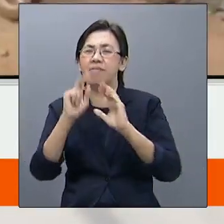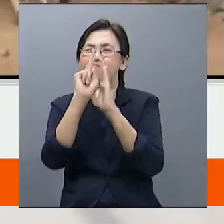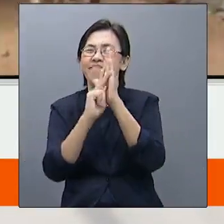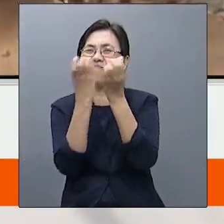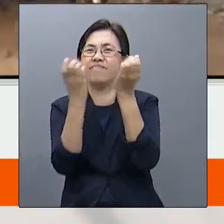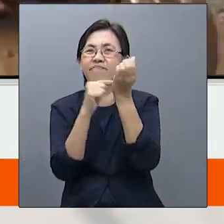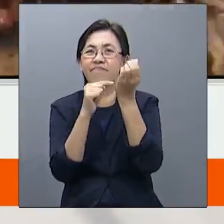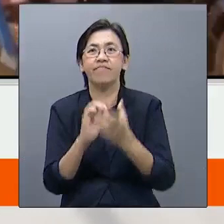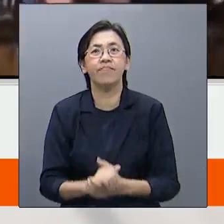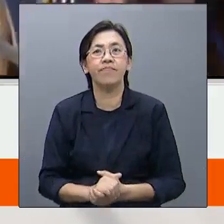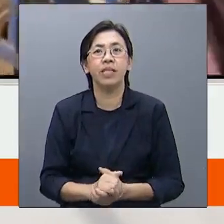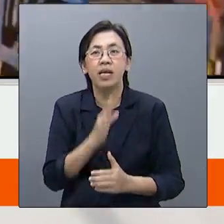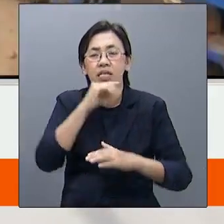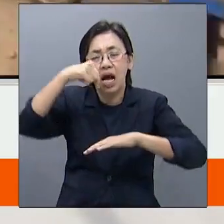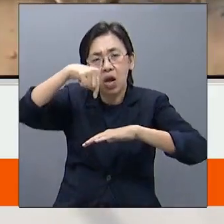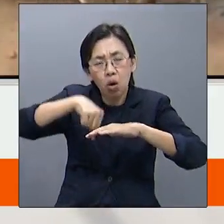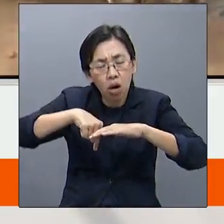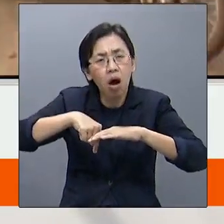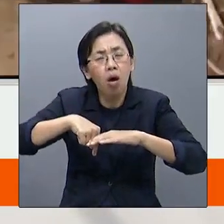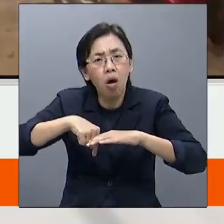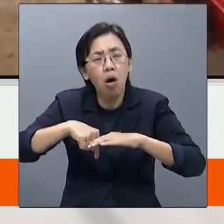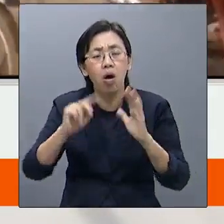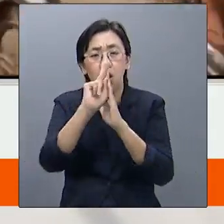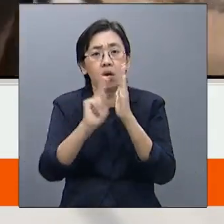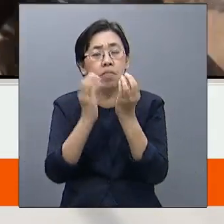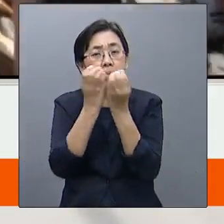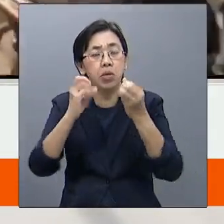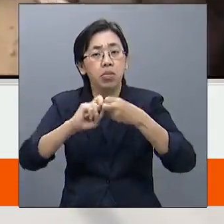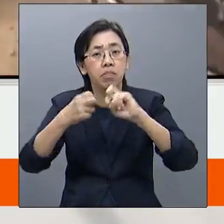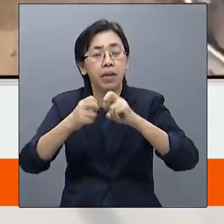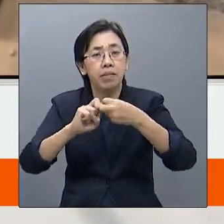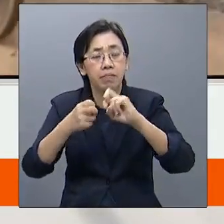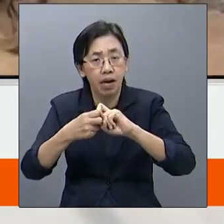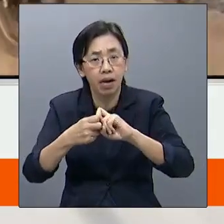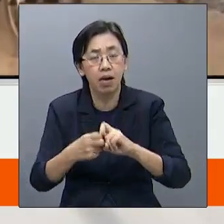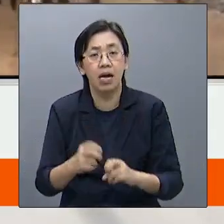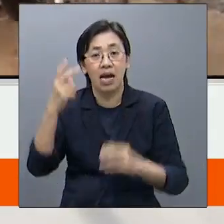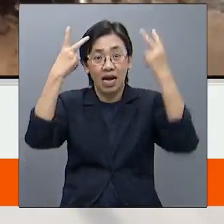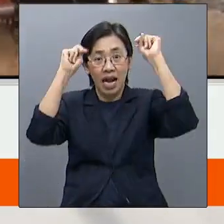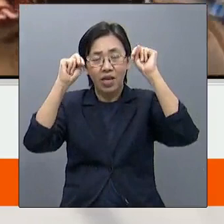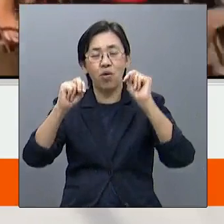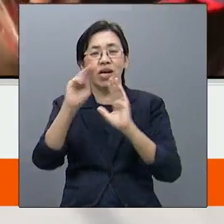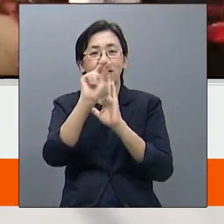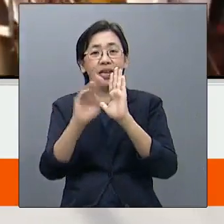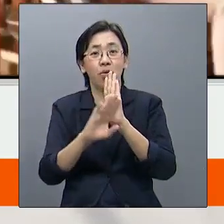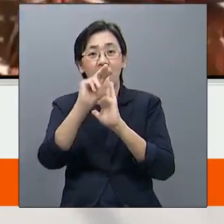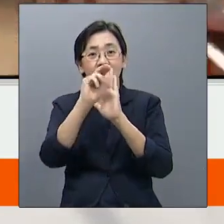34 pop